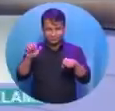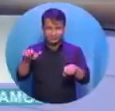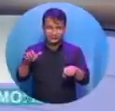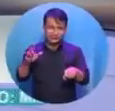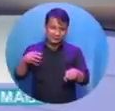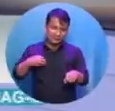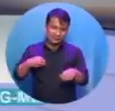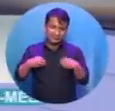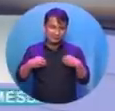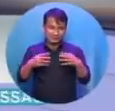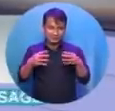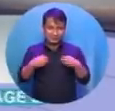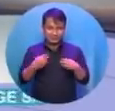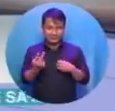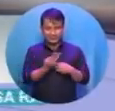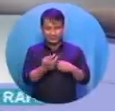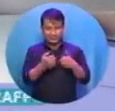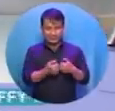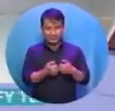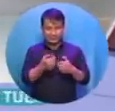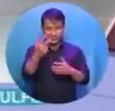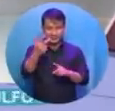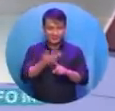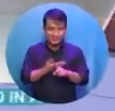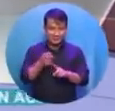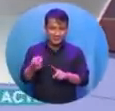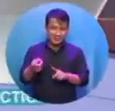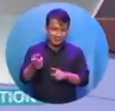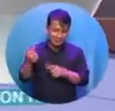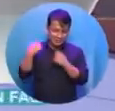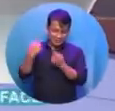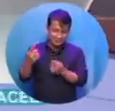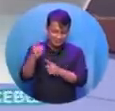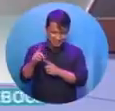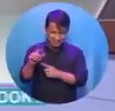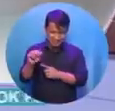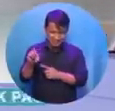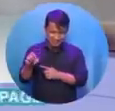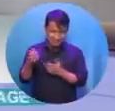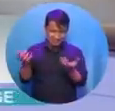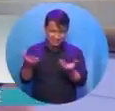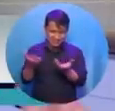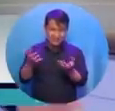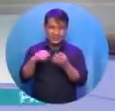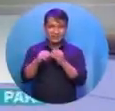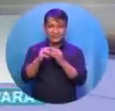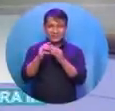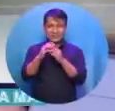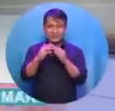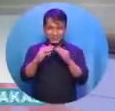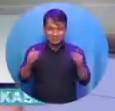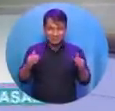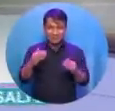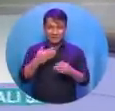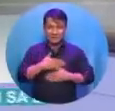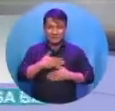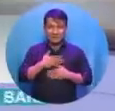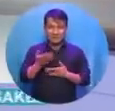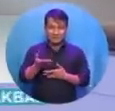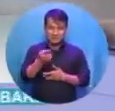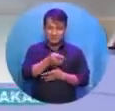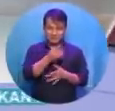umamin na sila ay magkarelasyon 3 months ago pa, sinabi pa yung date, sinabi pa kung saan sila naglalabing-labing, etc., etc. Yes,